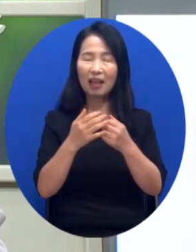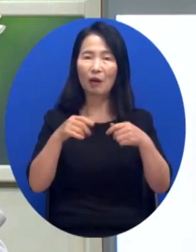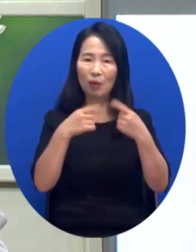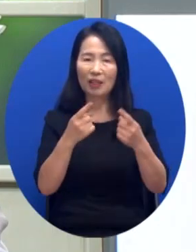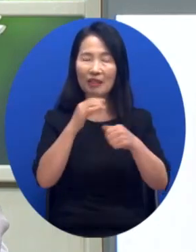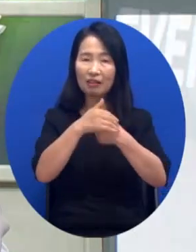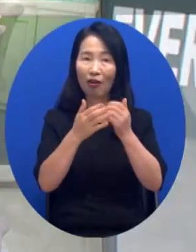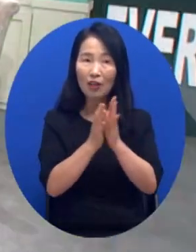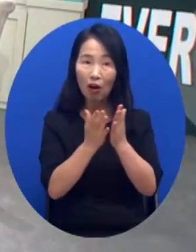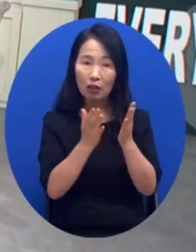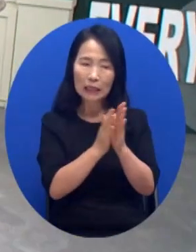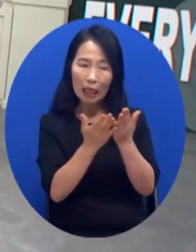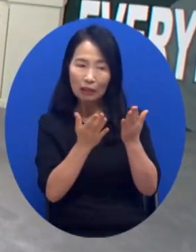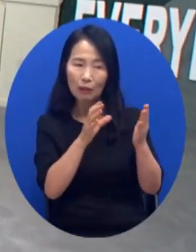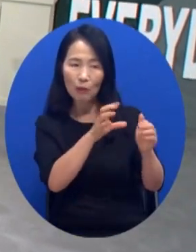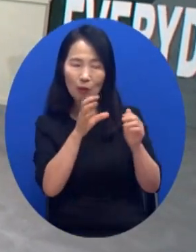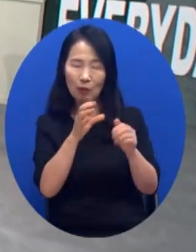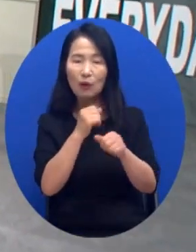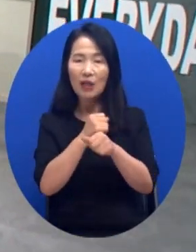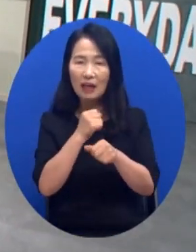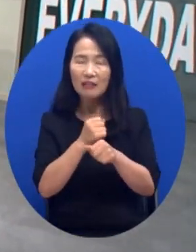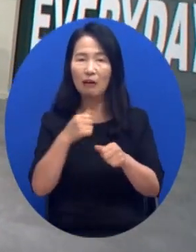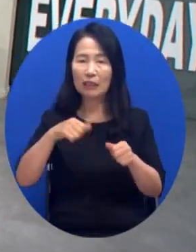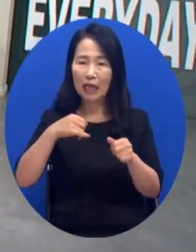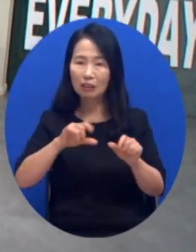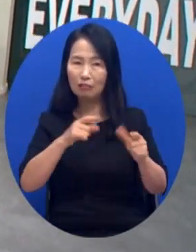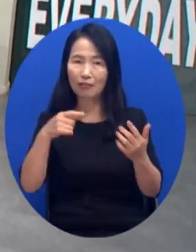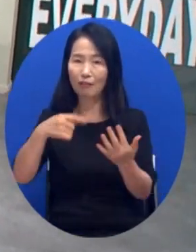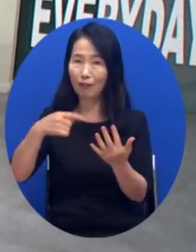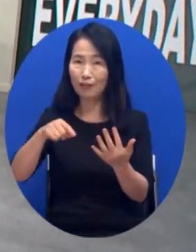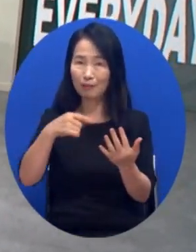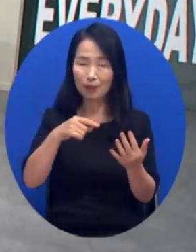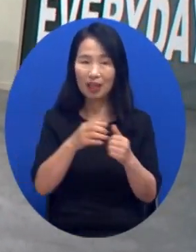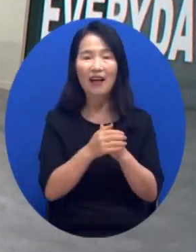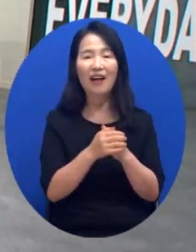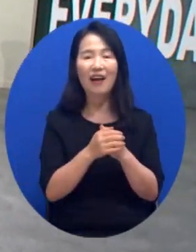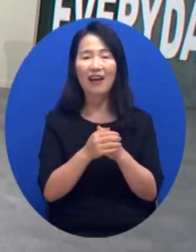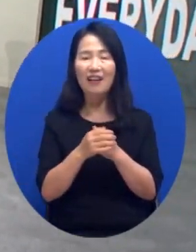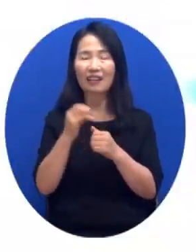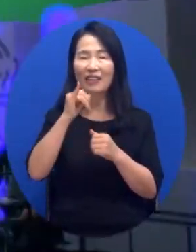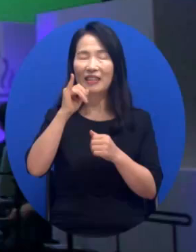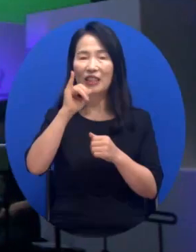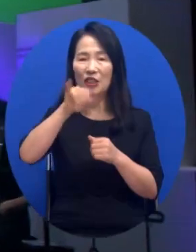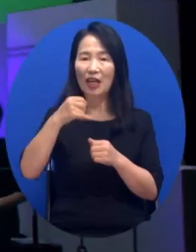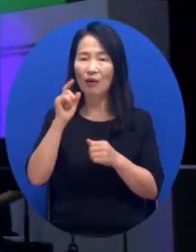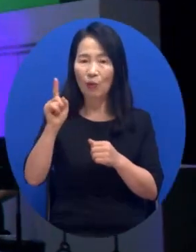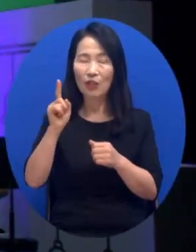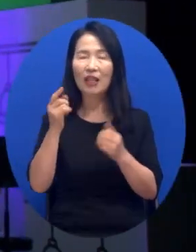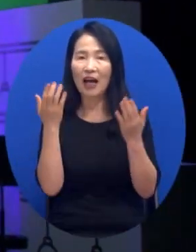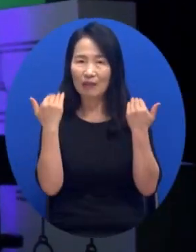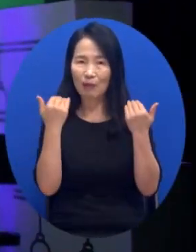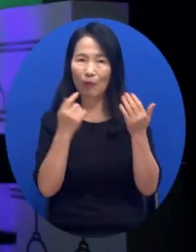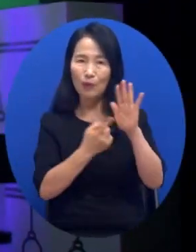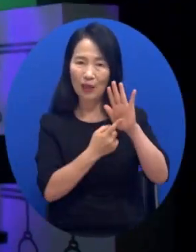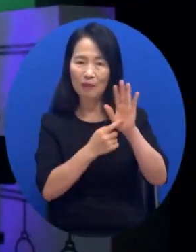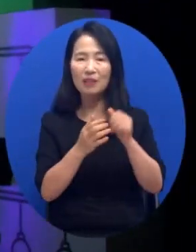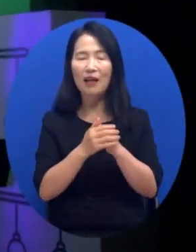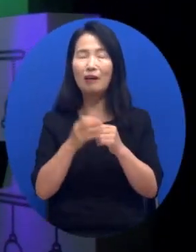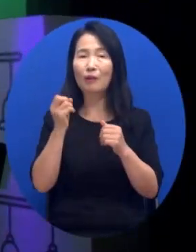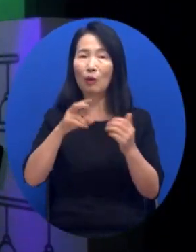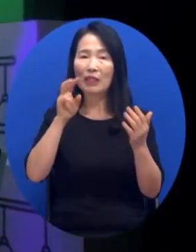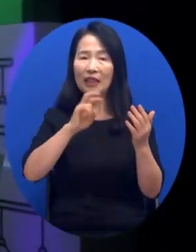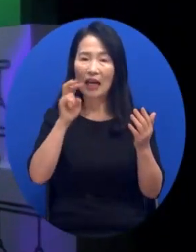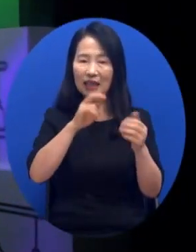교과서로 활용해 크리스천 가정의 자녀들을 가르치는 제이원 아카데미의 이야기를 전합니다. 또 찬양을 사랑하는